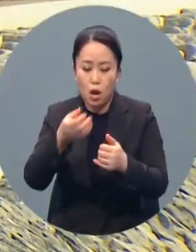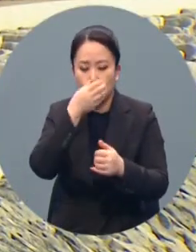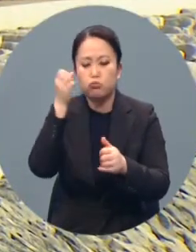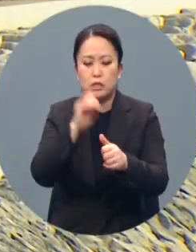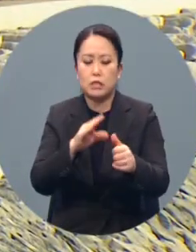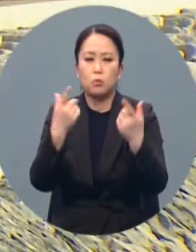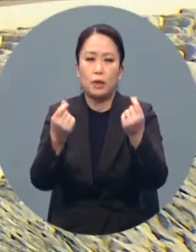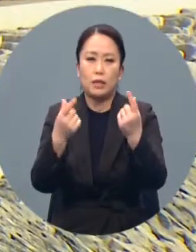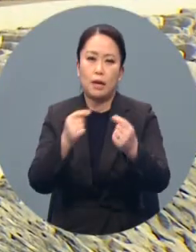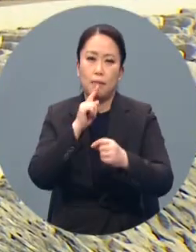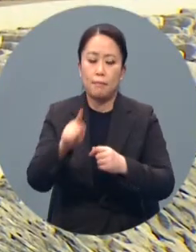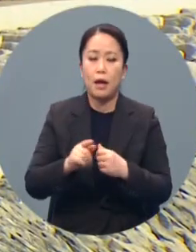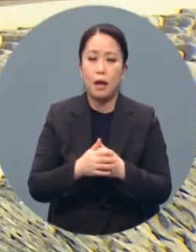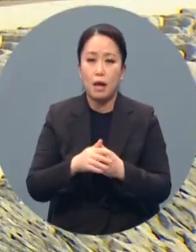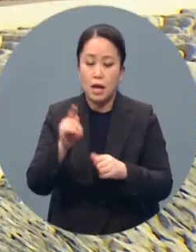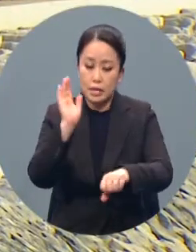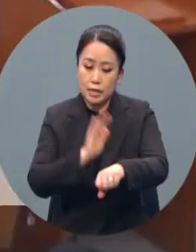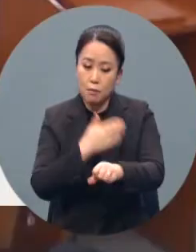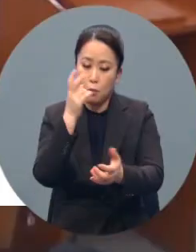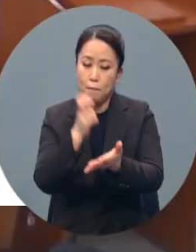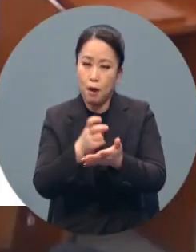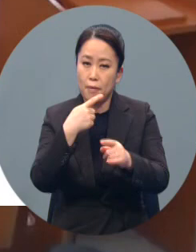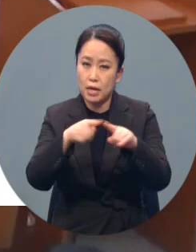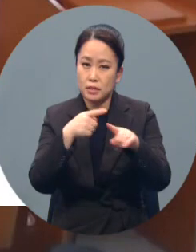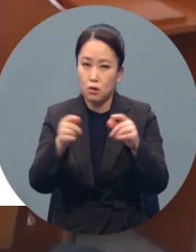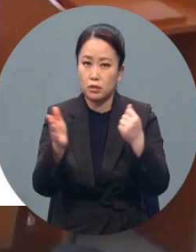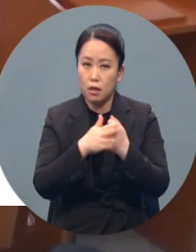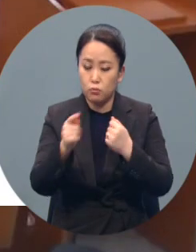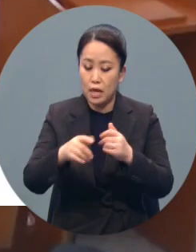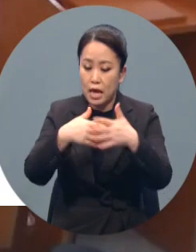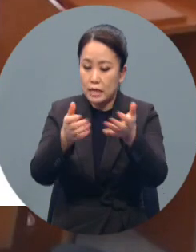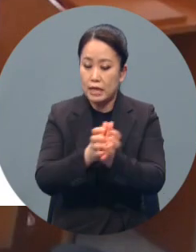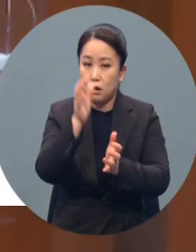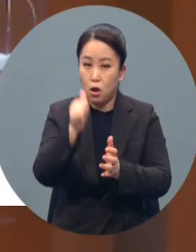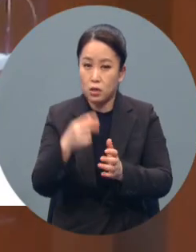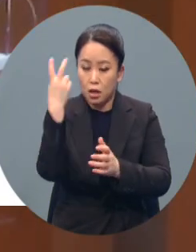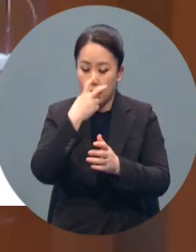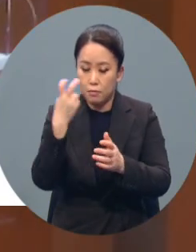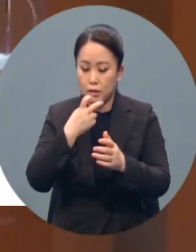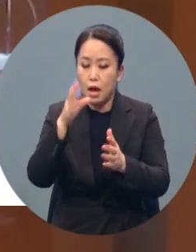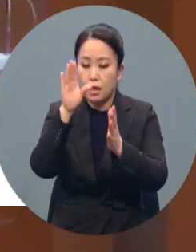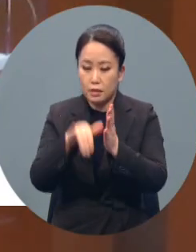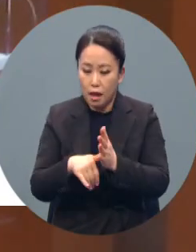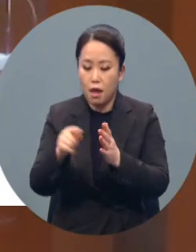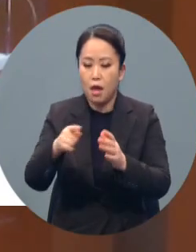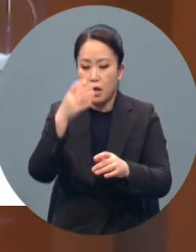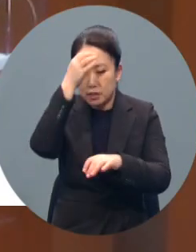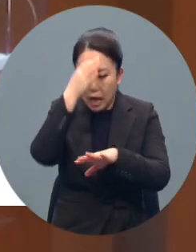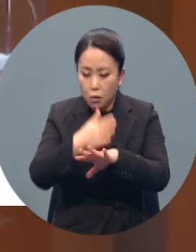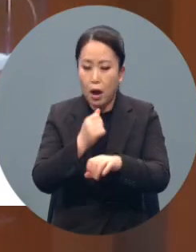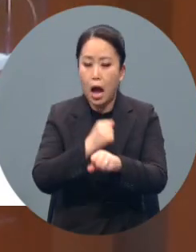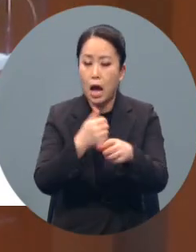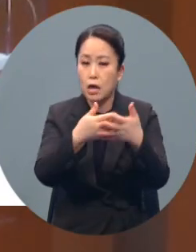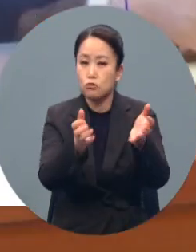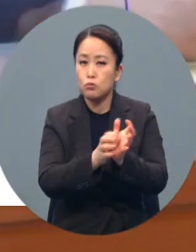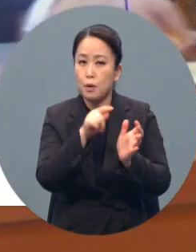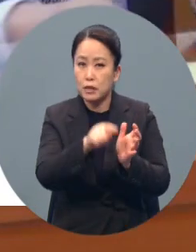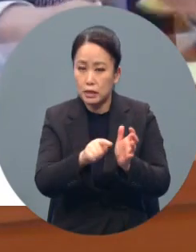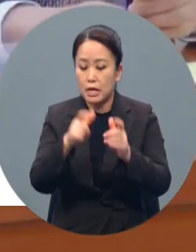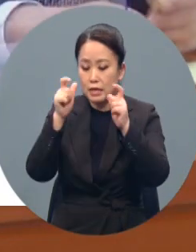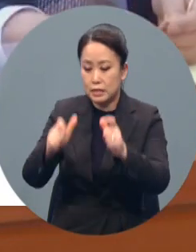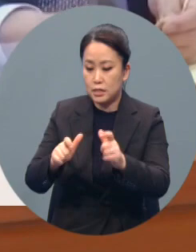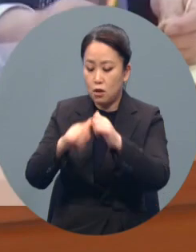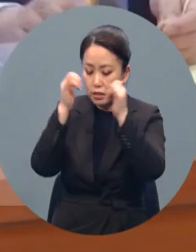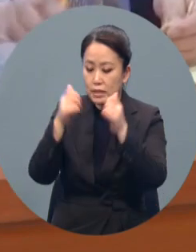이어졌습니다. 잘못된 유권 해석으로 장관이 국감에서 사과까지 했던 해수부는 지역사회 의견을